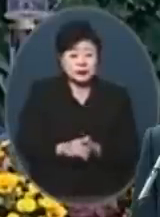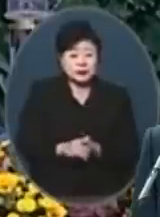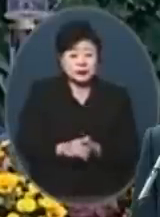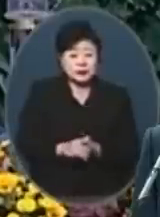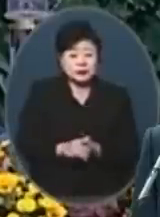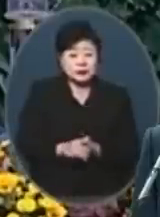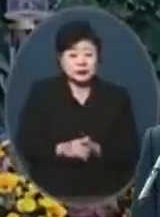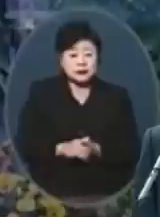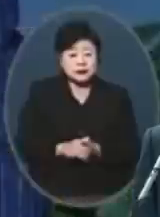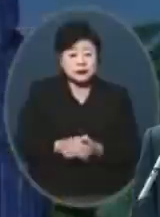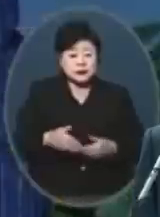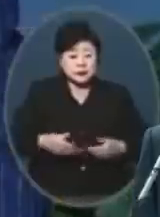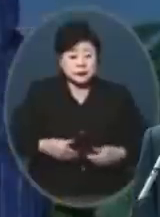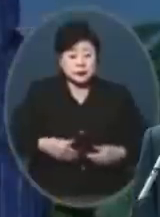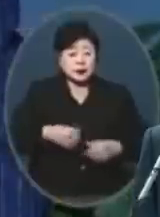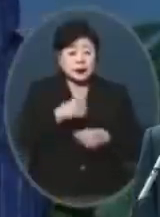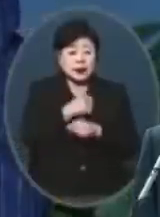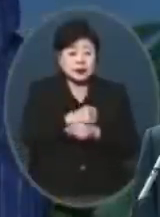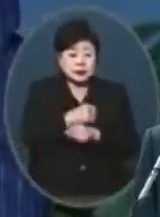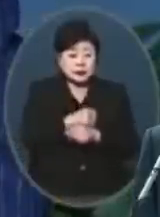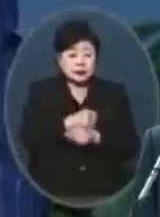필요로 하는